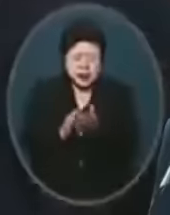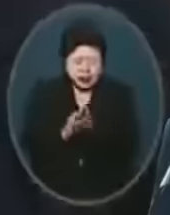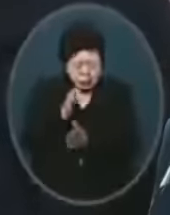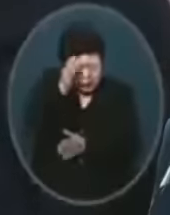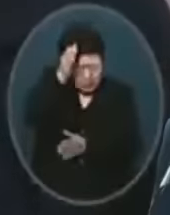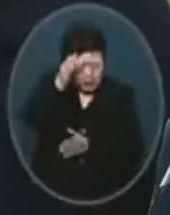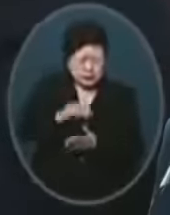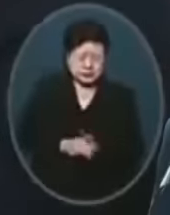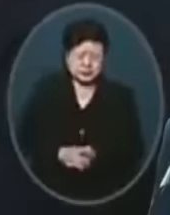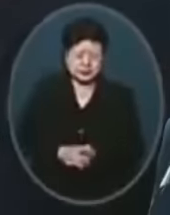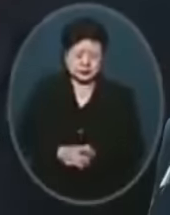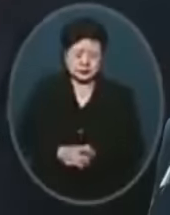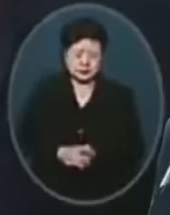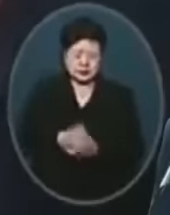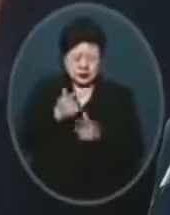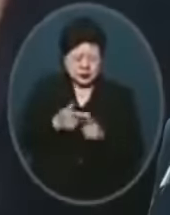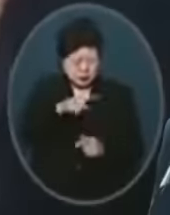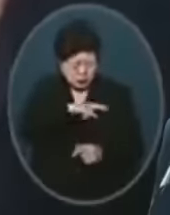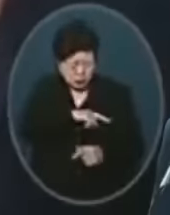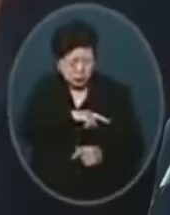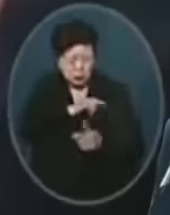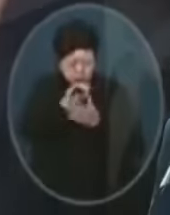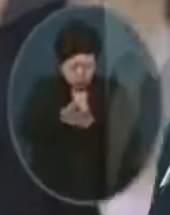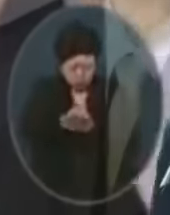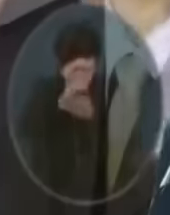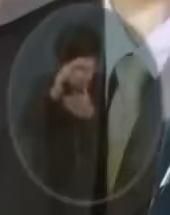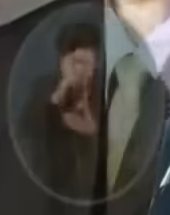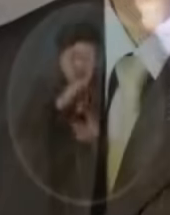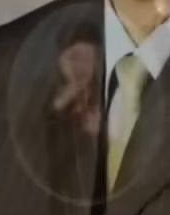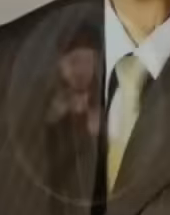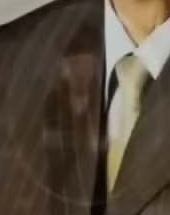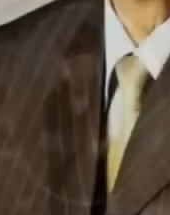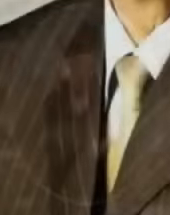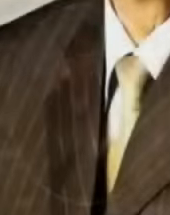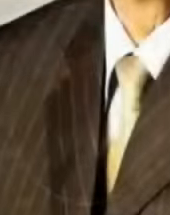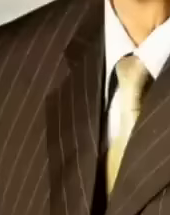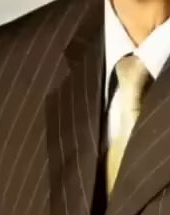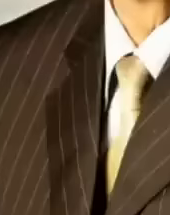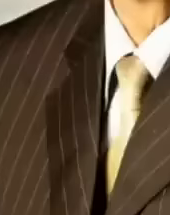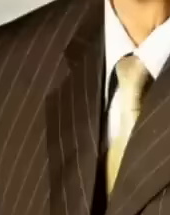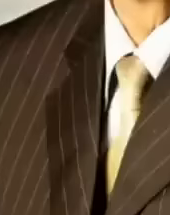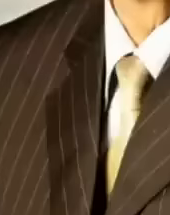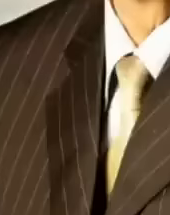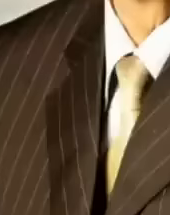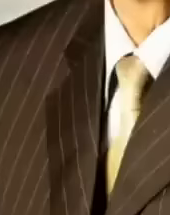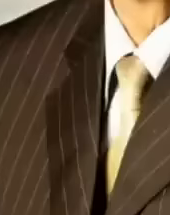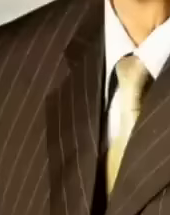할렐루야. 예수님 이름으로 기도합니다.